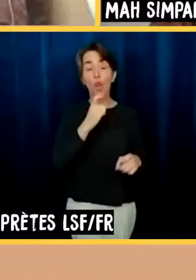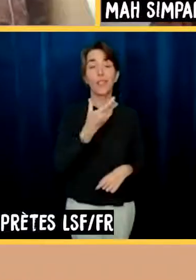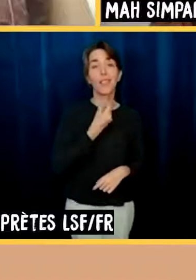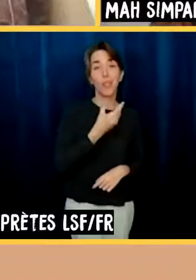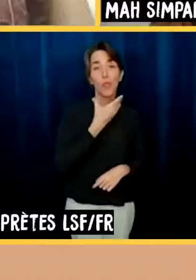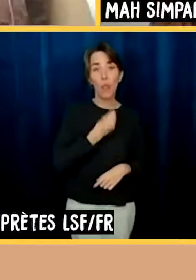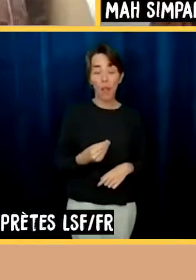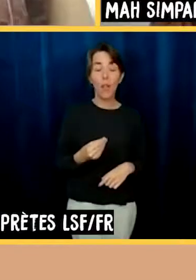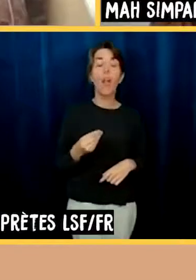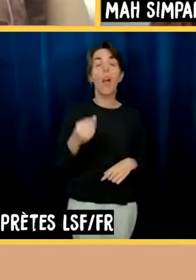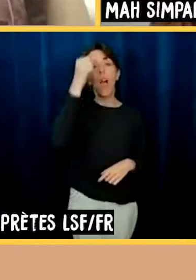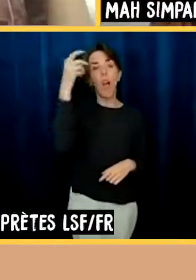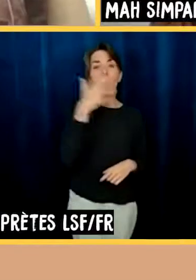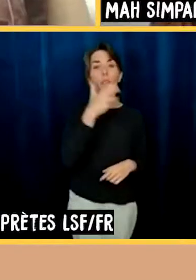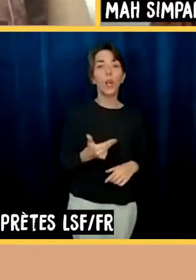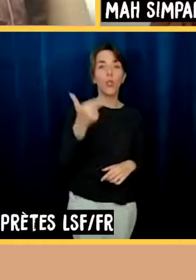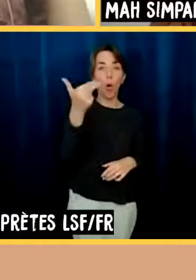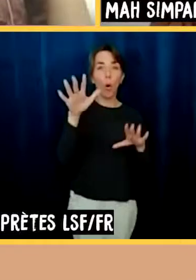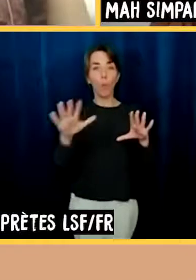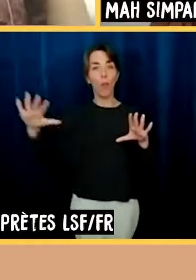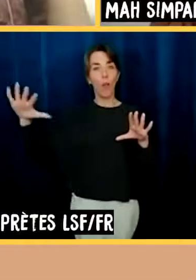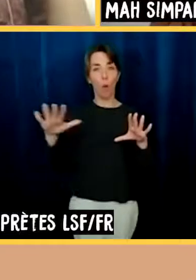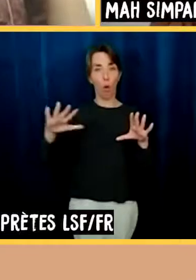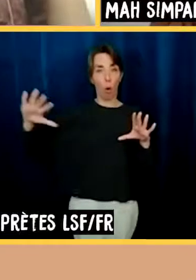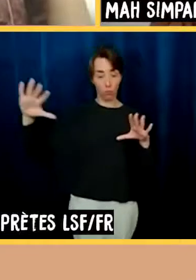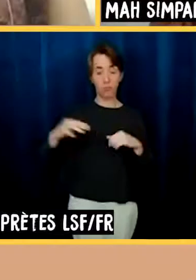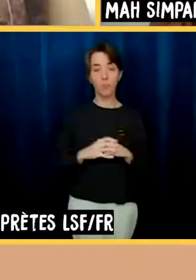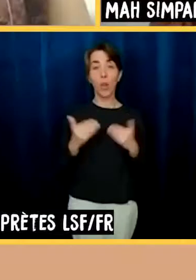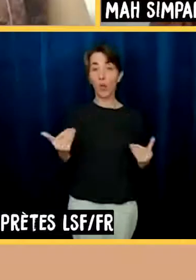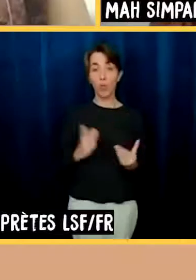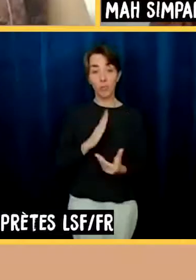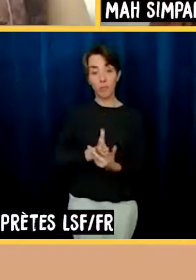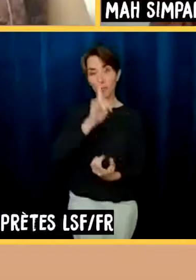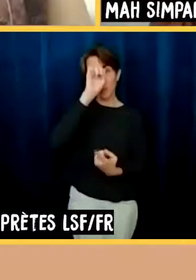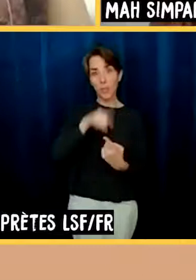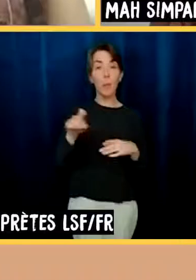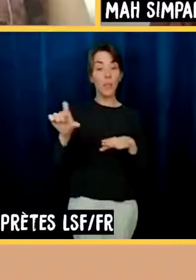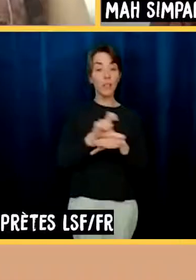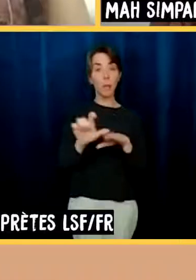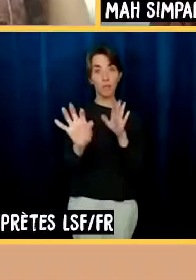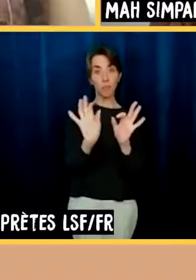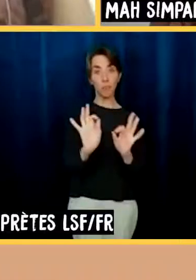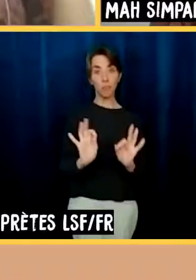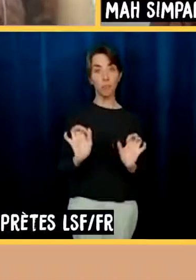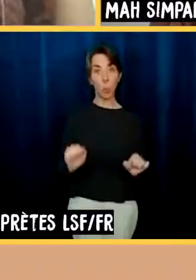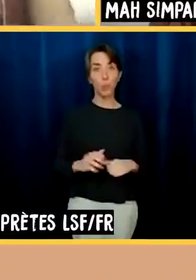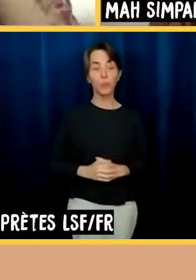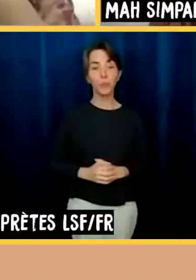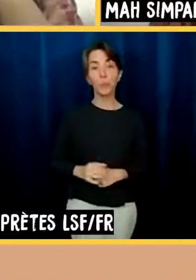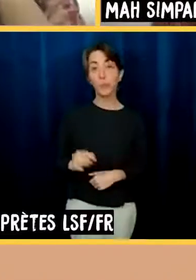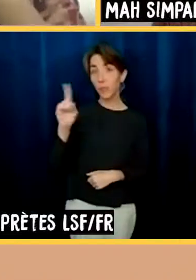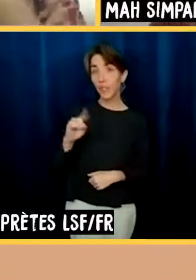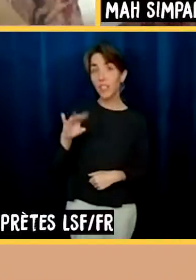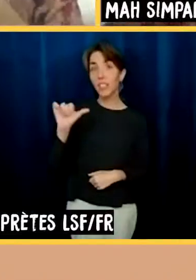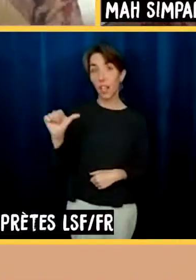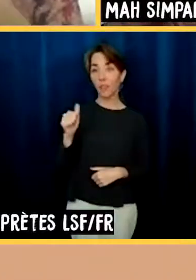Nord. Et votre intervention d'aujourd'hui s'intitule « Un islam à la carte ». Dina Hamzaoui, vous êtes